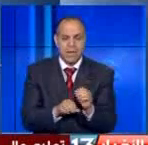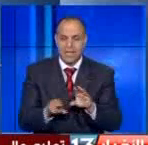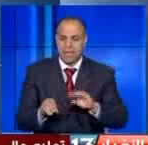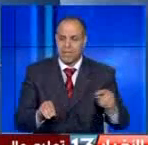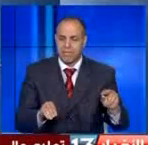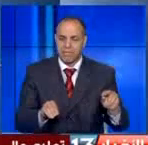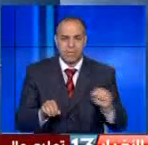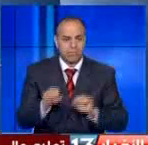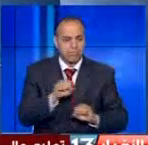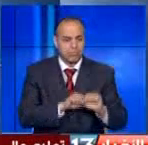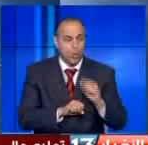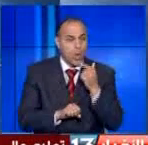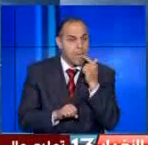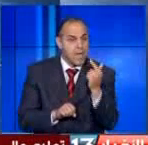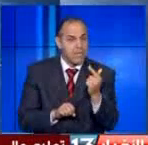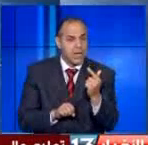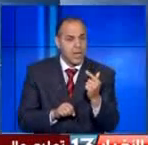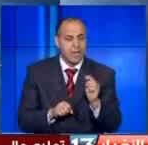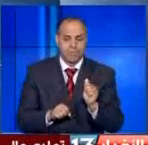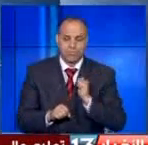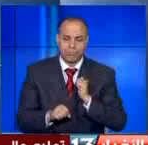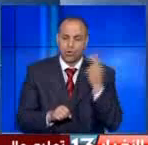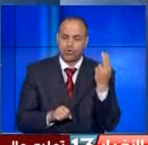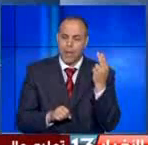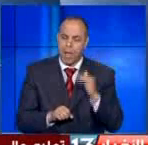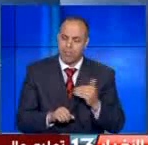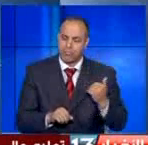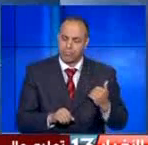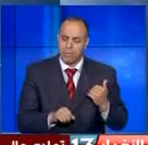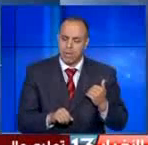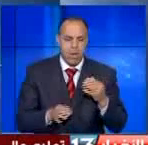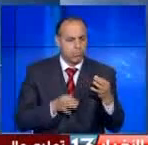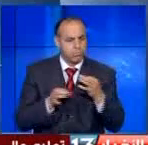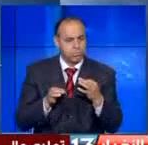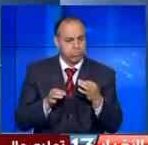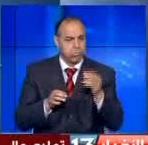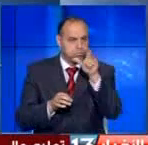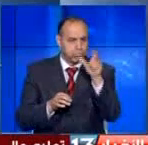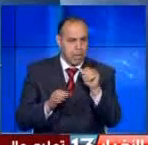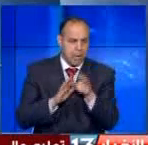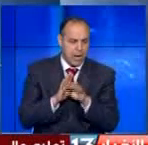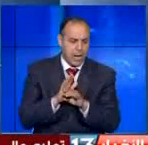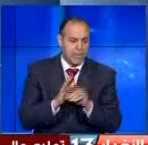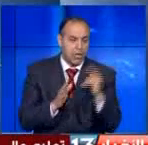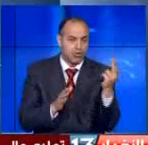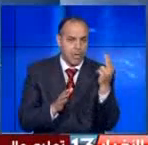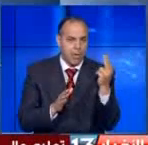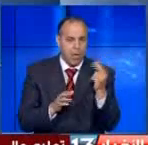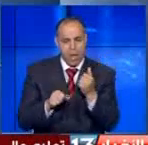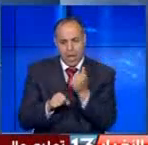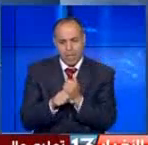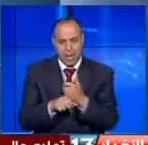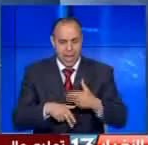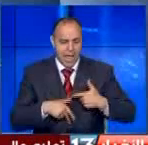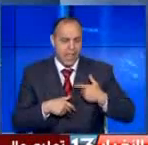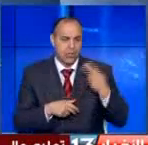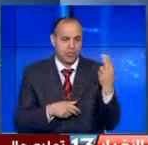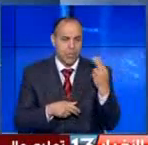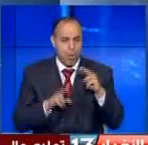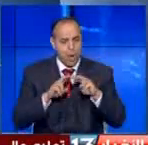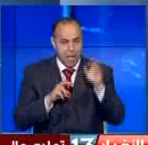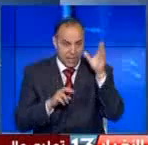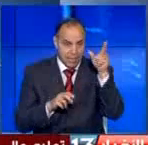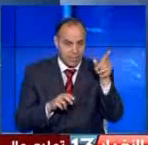بالتوازي حول النظم الأساسية واستقلالية الجامعة والحوكمة والخارطة الجامعية والجودة والحياة الجامعية